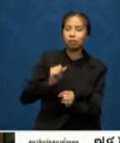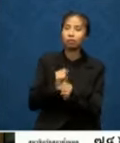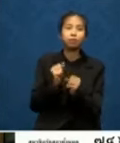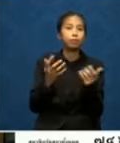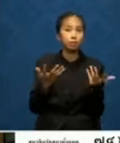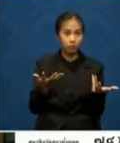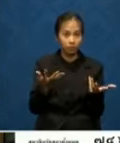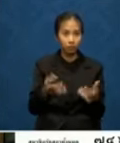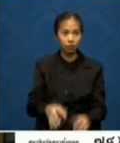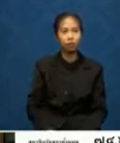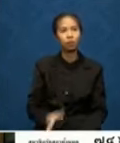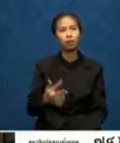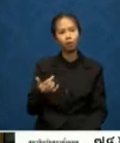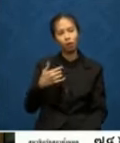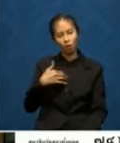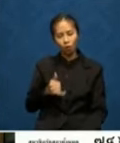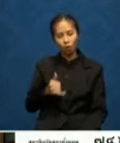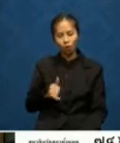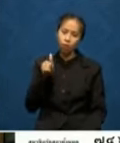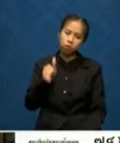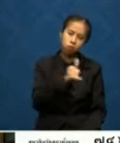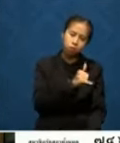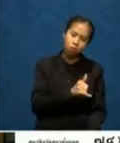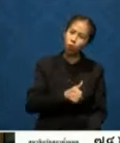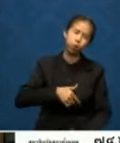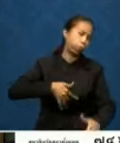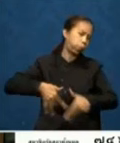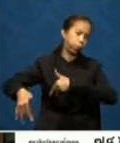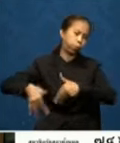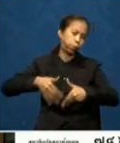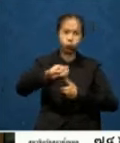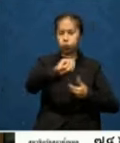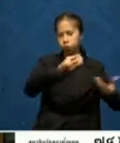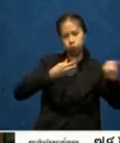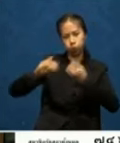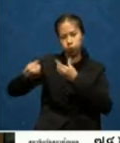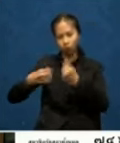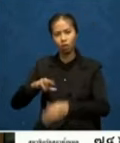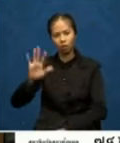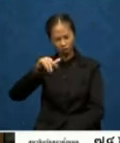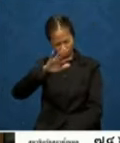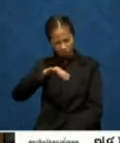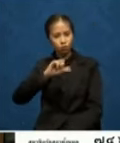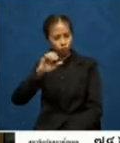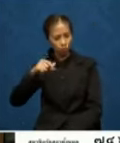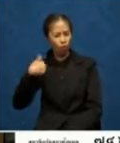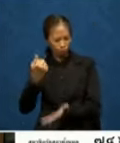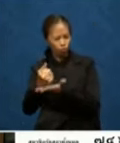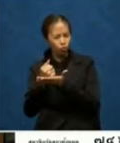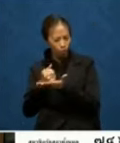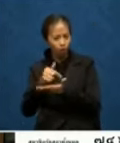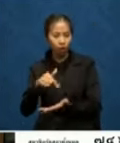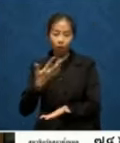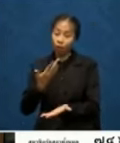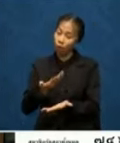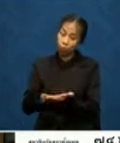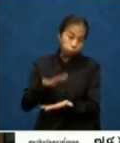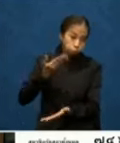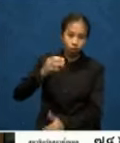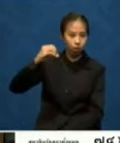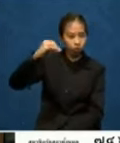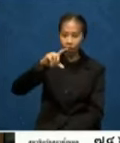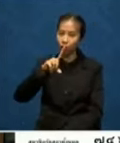ี้งในพื้นที่ี่น้ประโ ชนรองระงมครัทำไมครั สอๆ ชวยหน่อย ค่าไฟแพงมาก